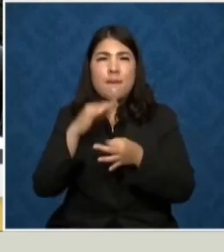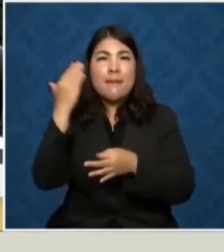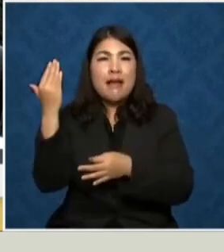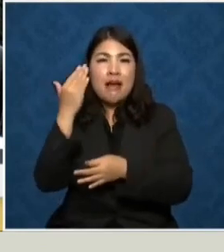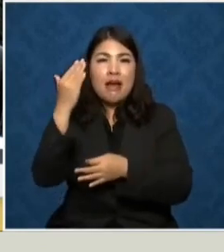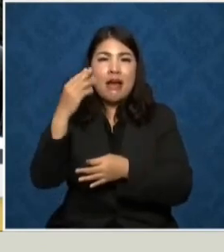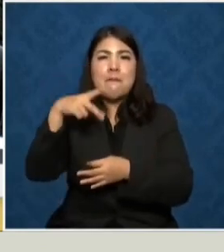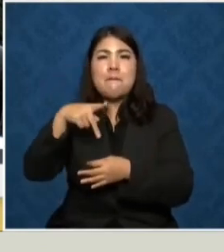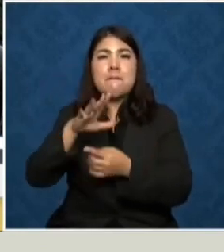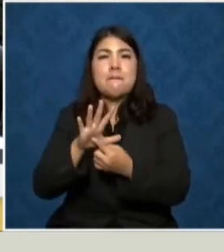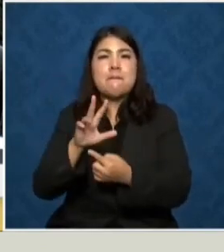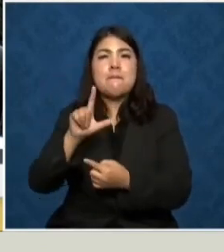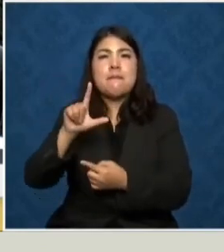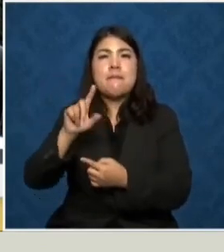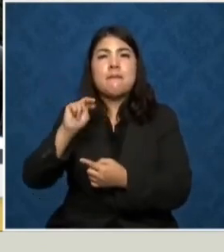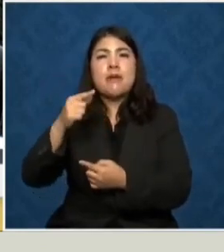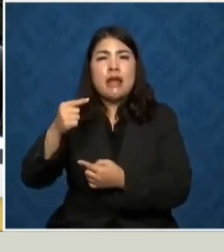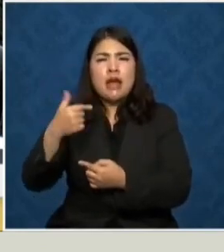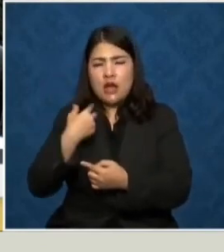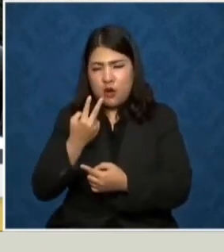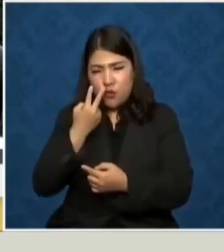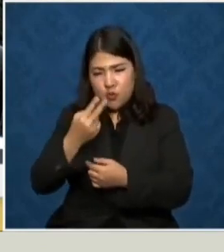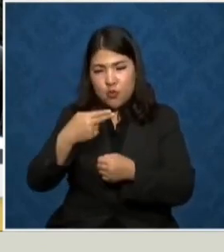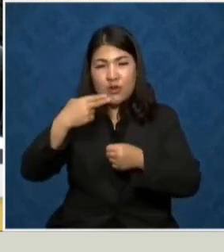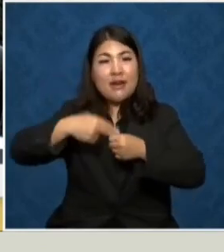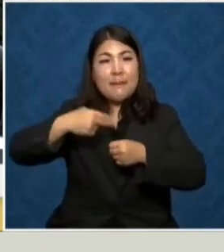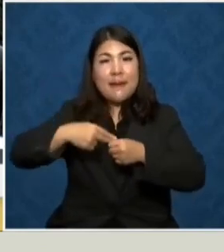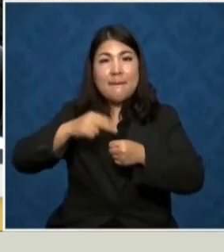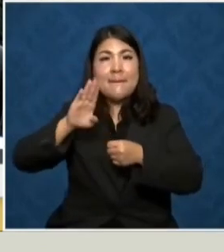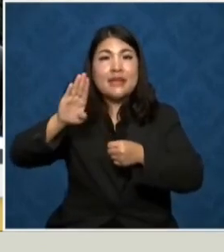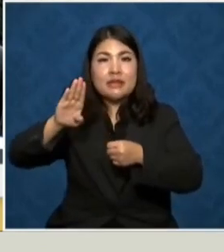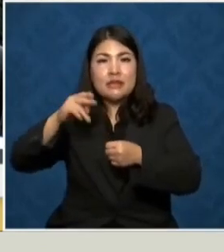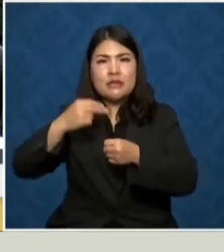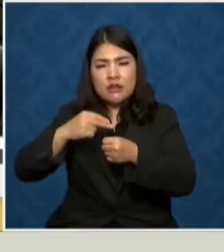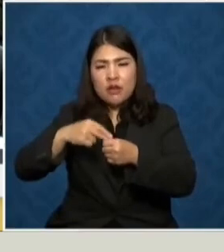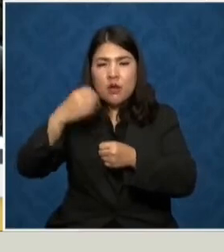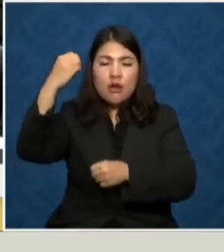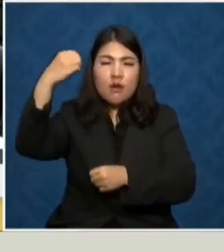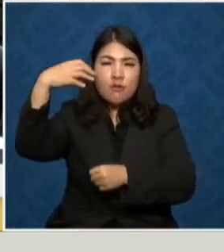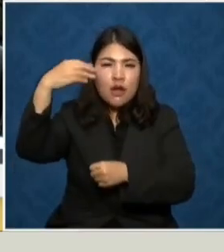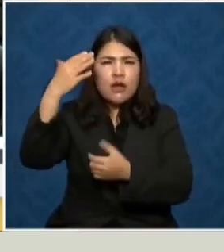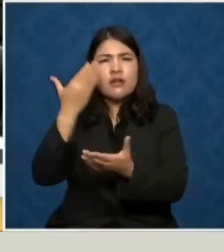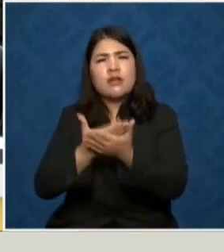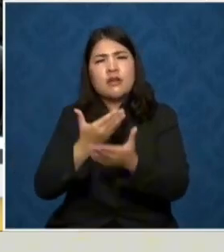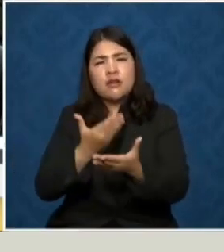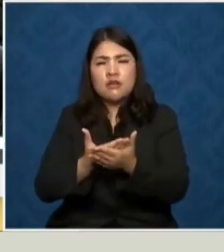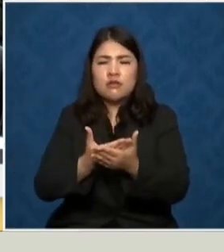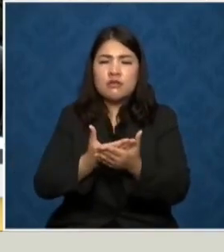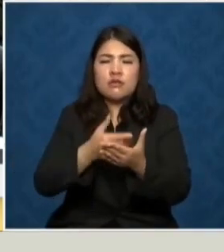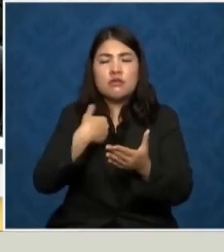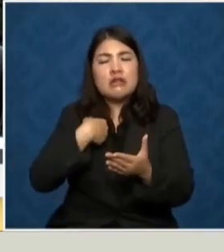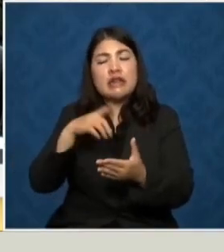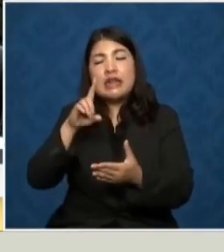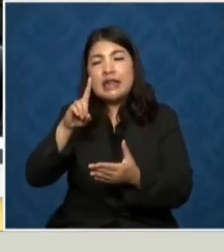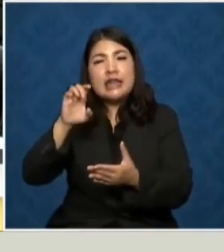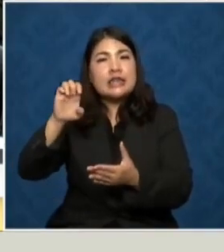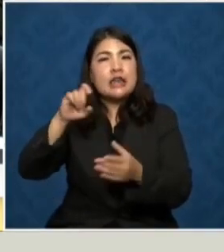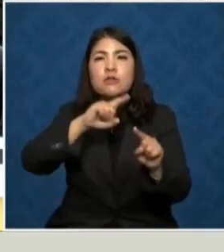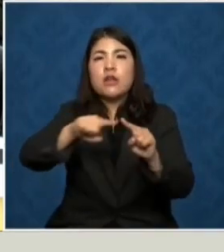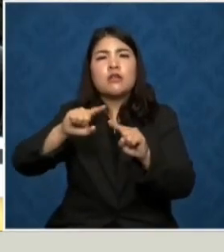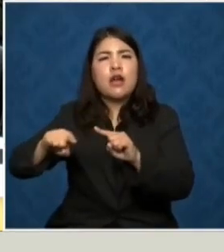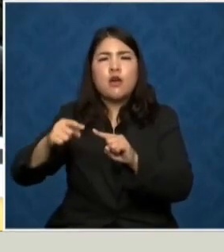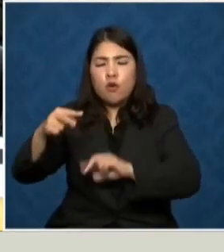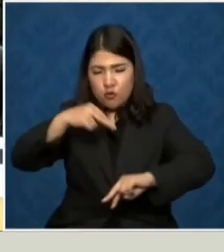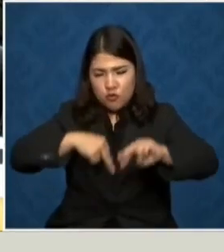การดูแลเรื่องของราคาเบนซินราคาค่าไฟนะครับราคาค่าน้ำมันดีเซลด้วยเหมือนกันซึ่